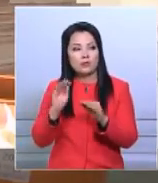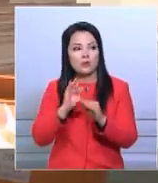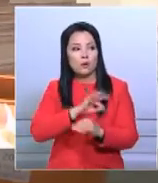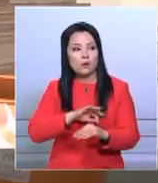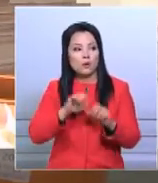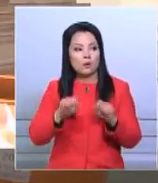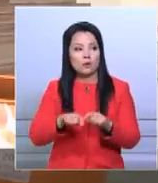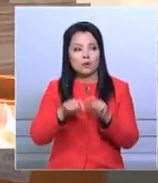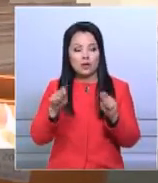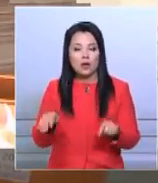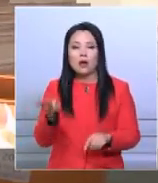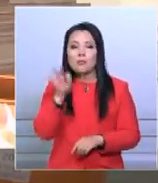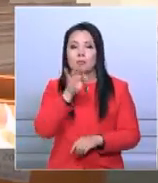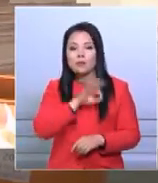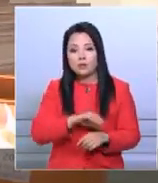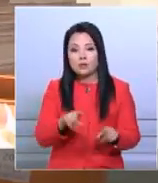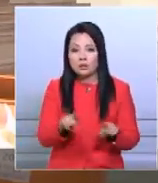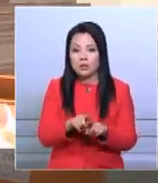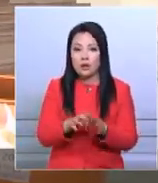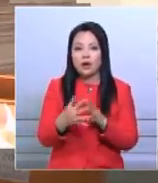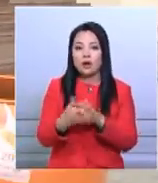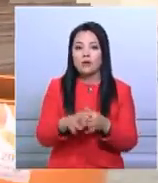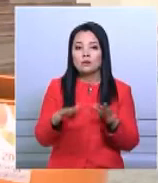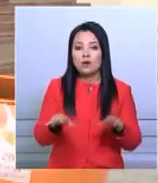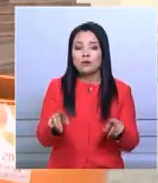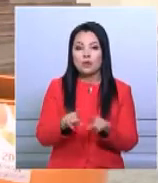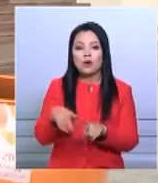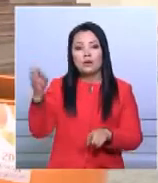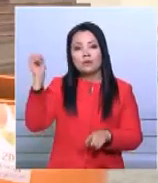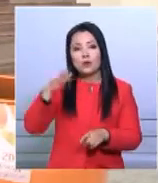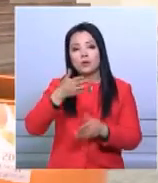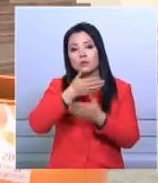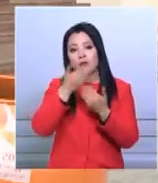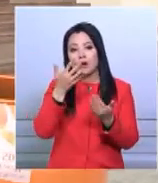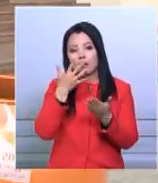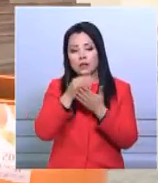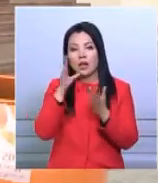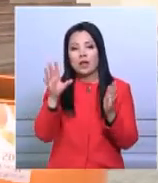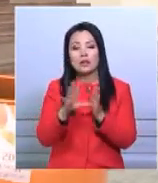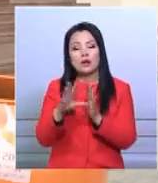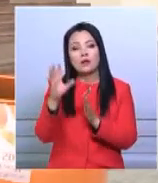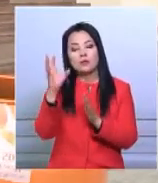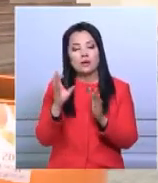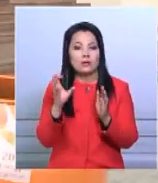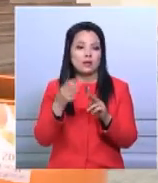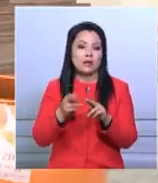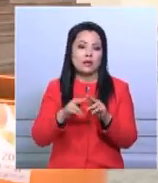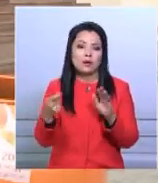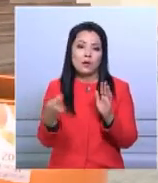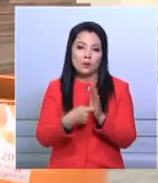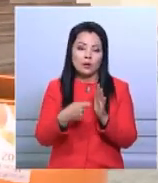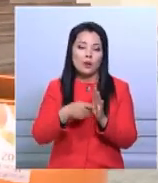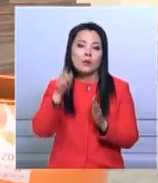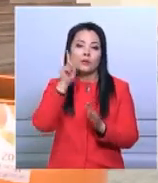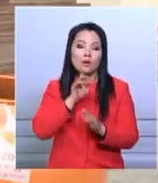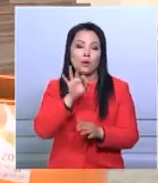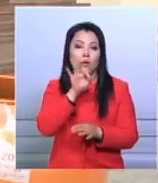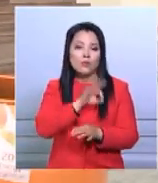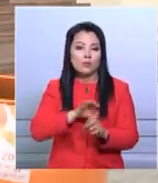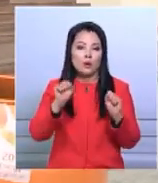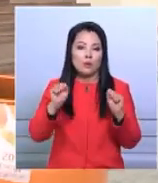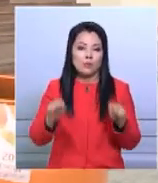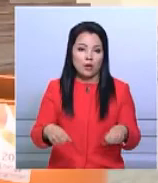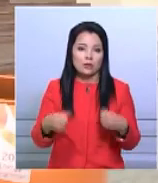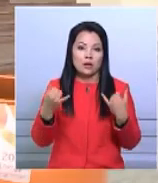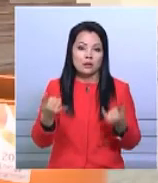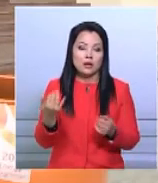қолданыламыз. Бұның тиімділігі ауыл шет жақтарда свет болмаған жағдайда біз күн энергиясын алып, бұны қолданысқа қолдана аламыз.